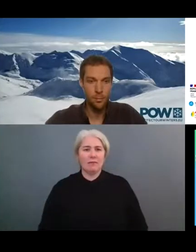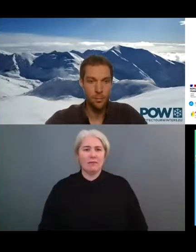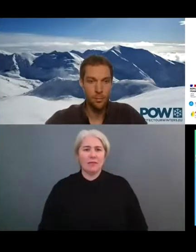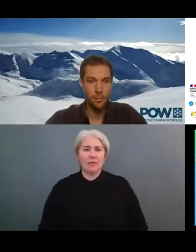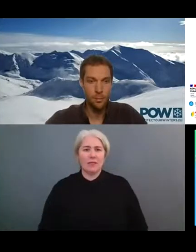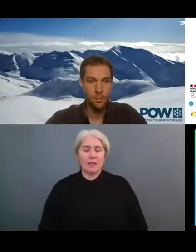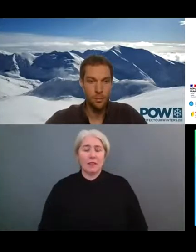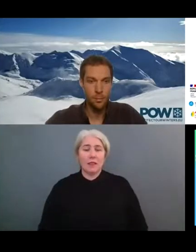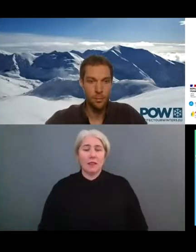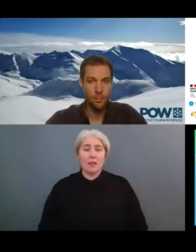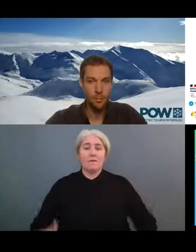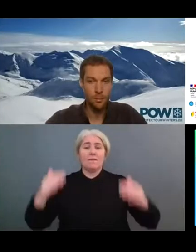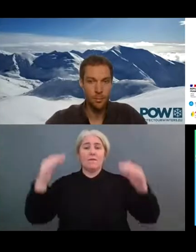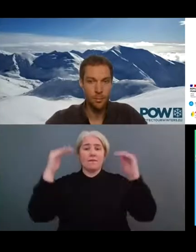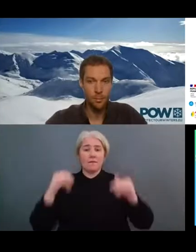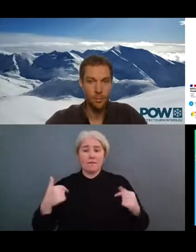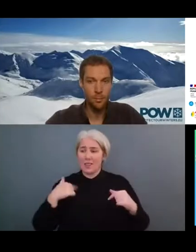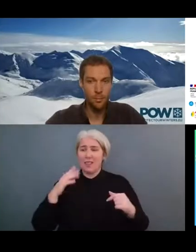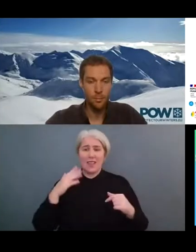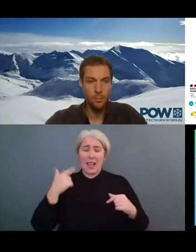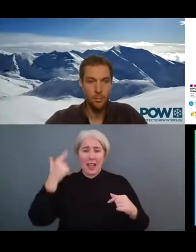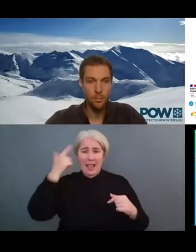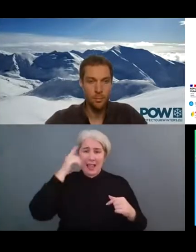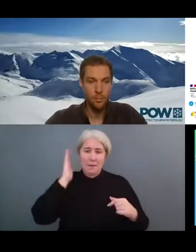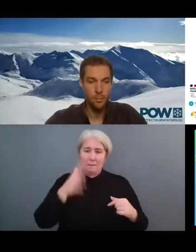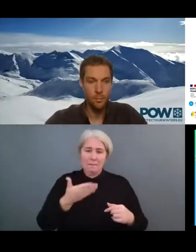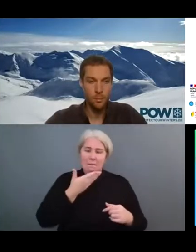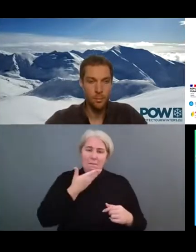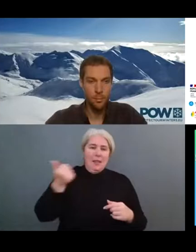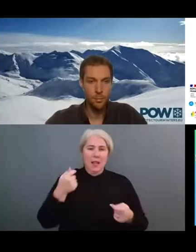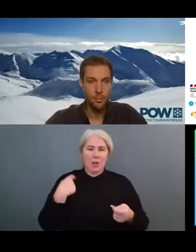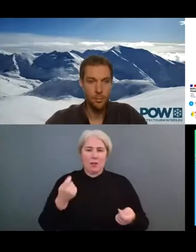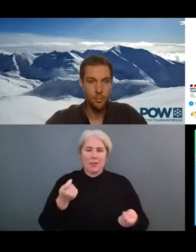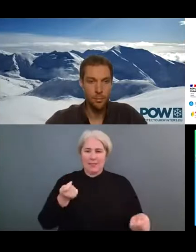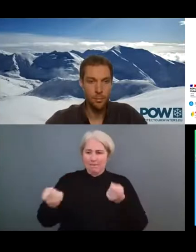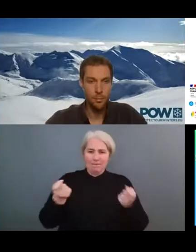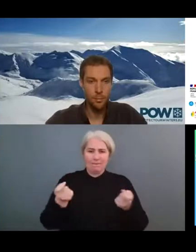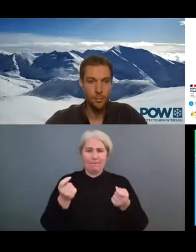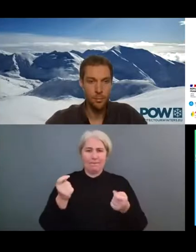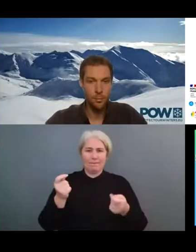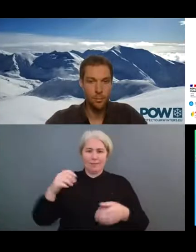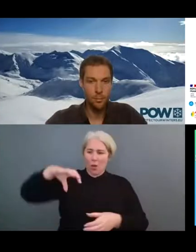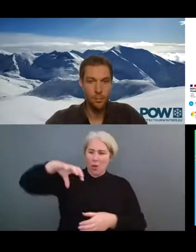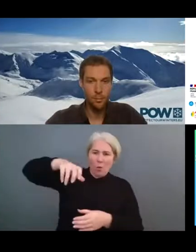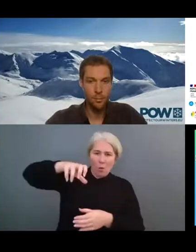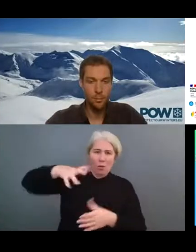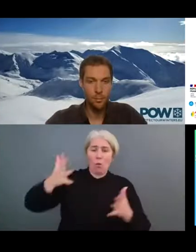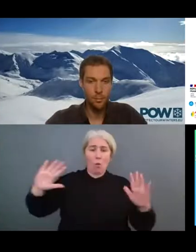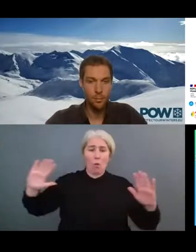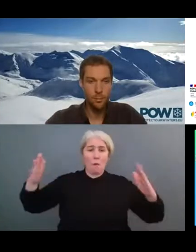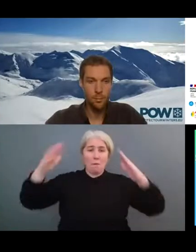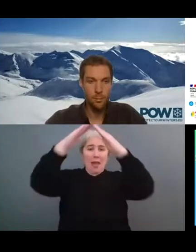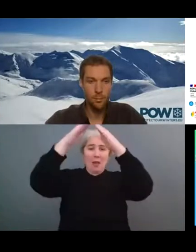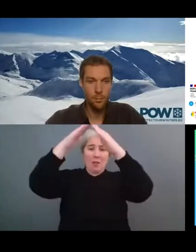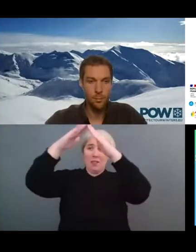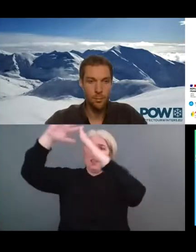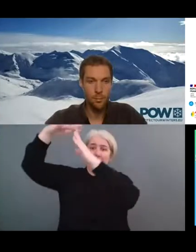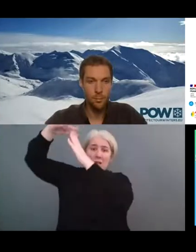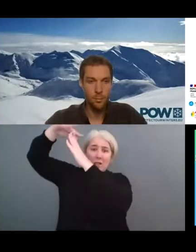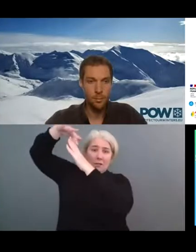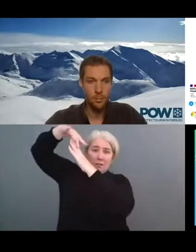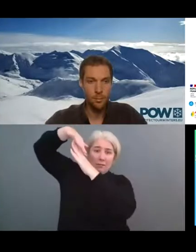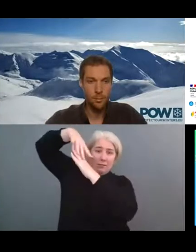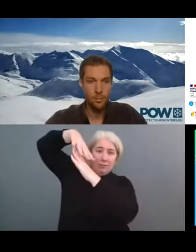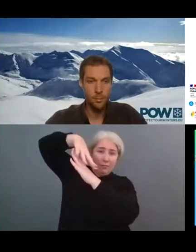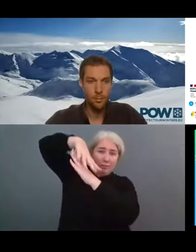jusqu'au terrain agricole, jusqu'au terrain de jeu des surfers. Et dans ce cadre-là, c'est important d'adresser